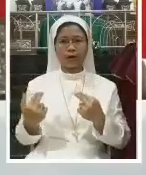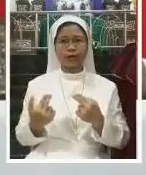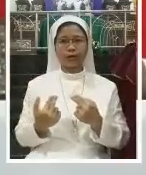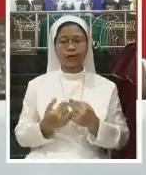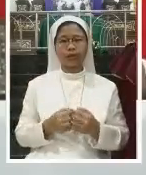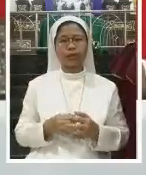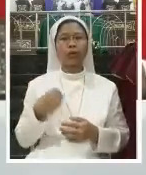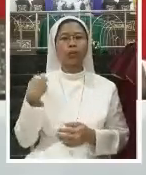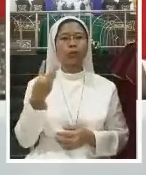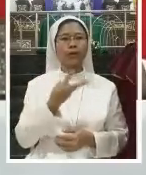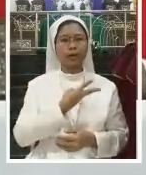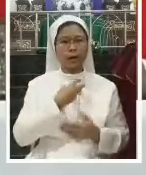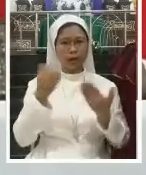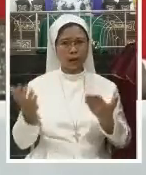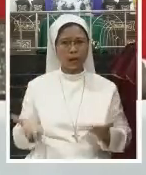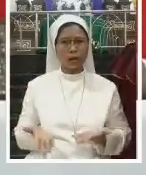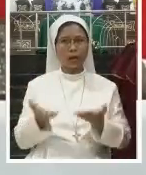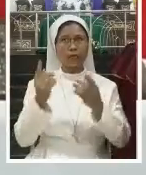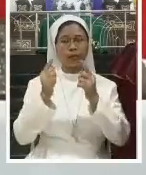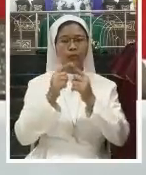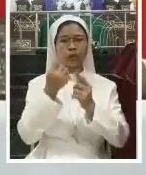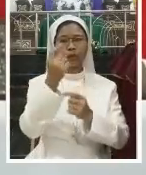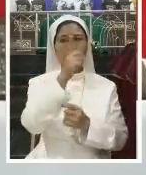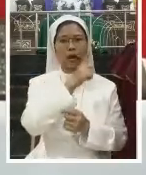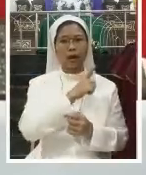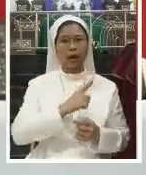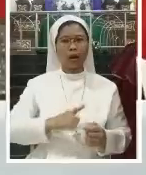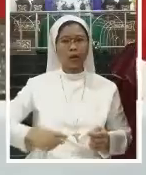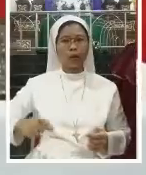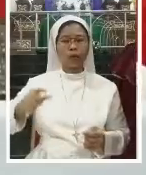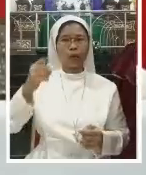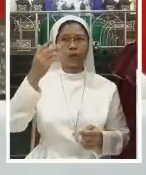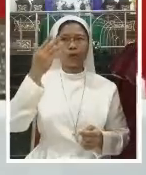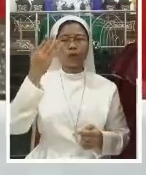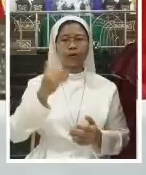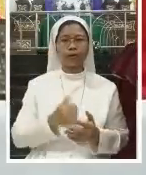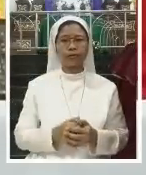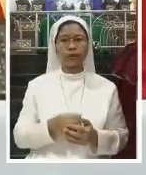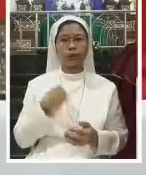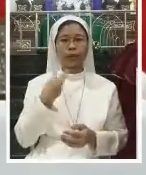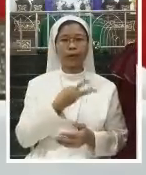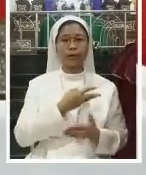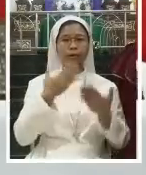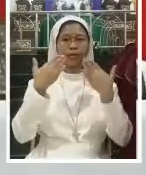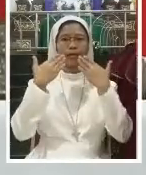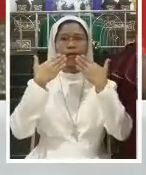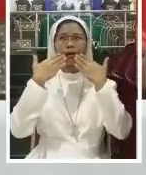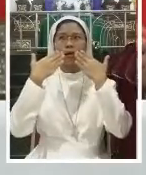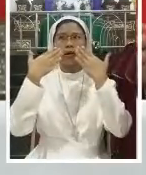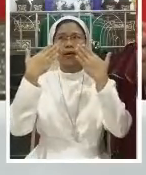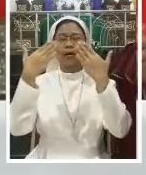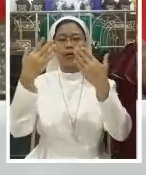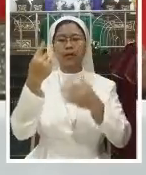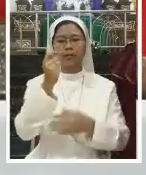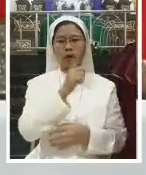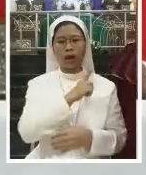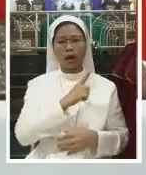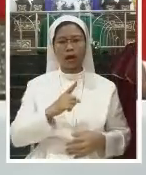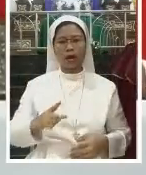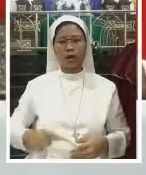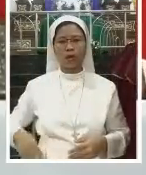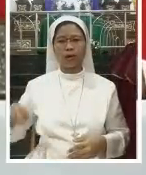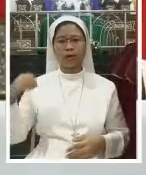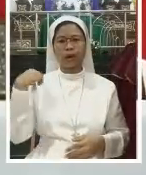itasin na sa kagurangnan, Pagpasalamat kita